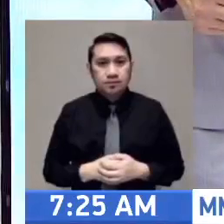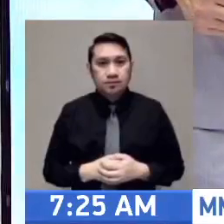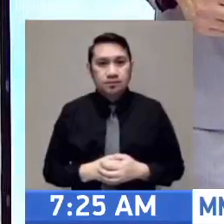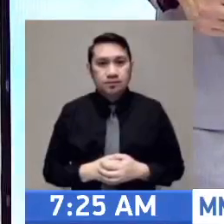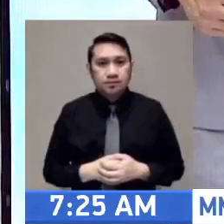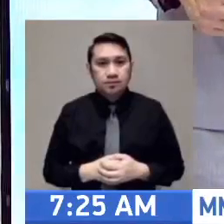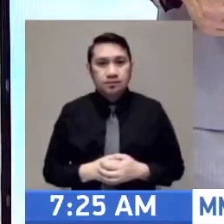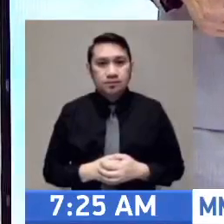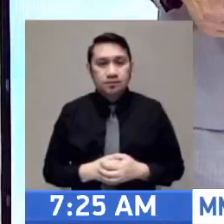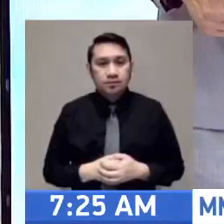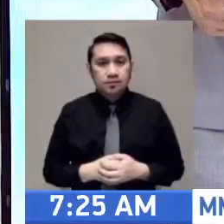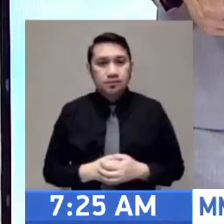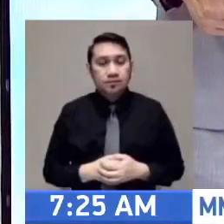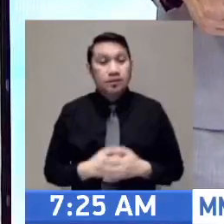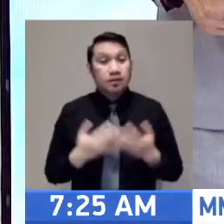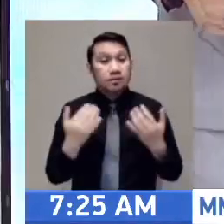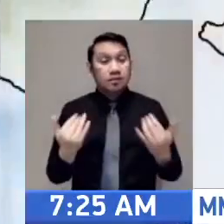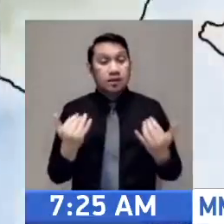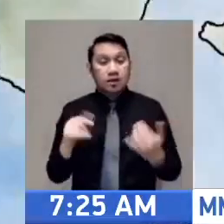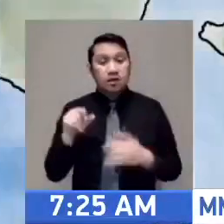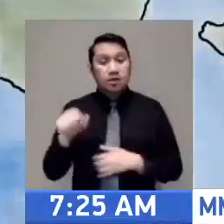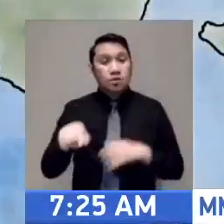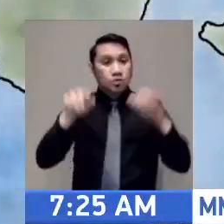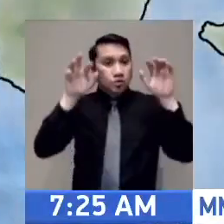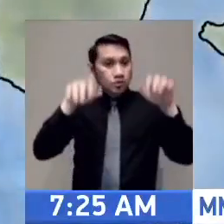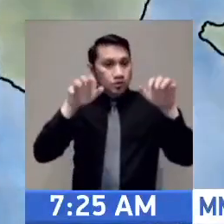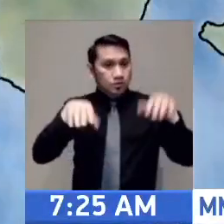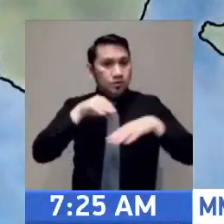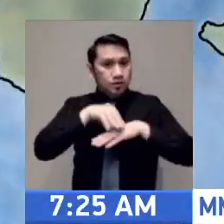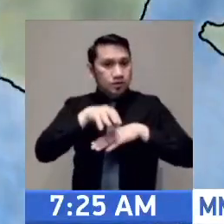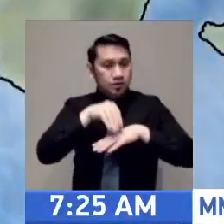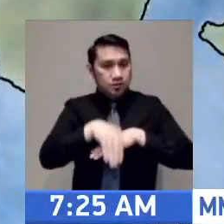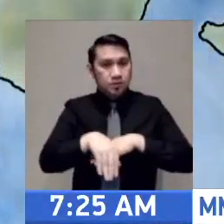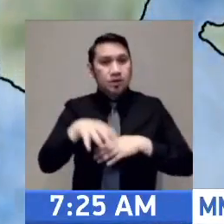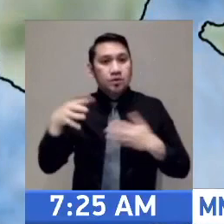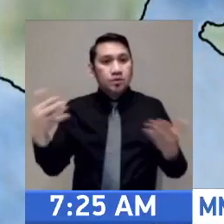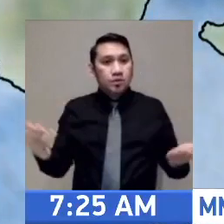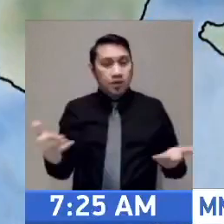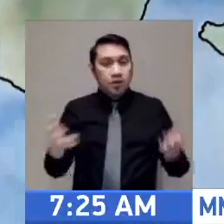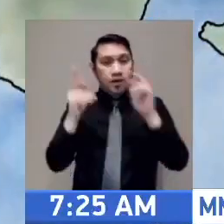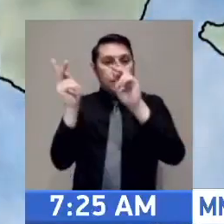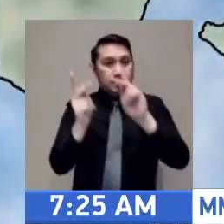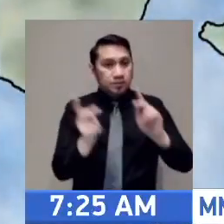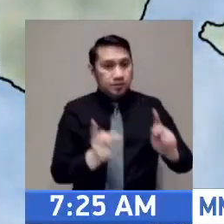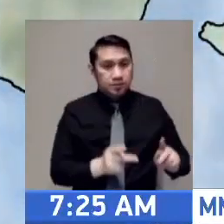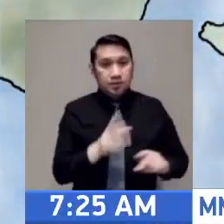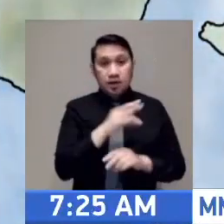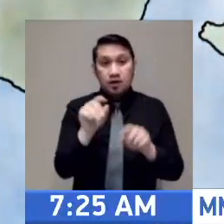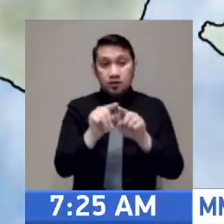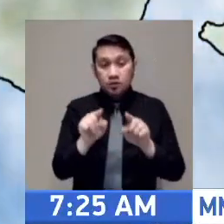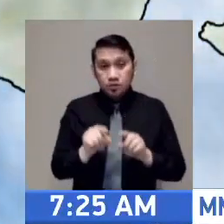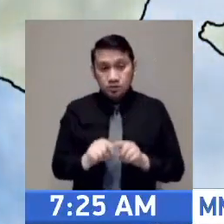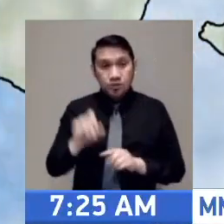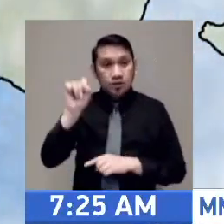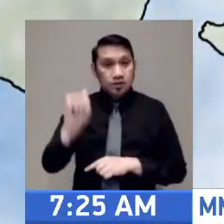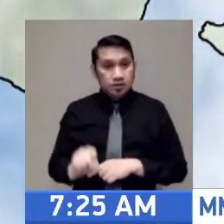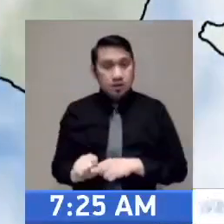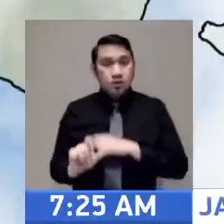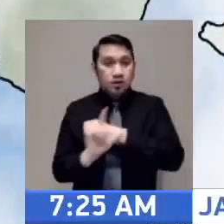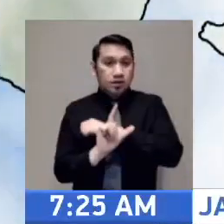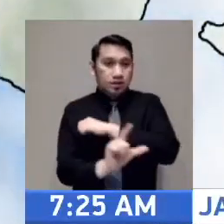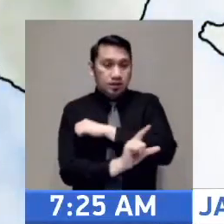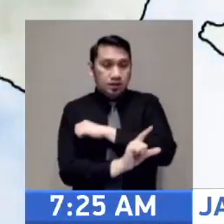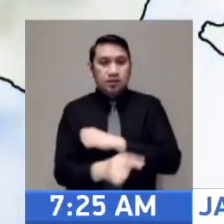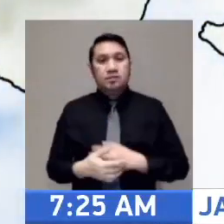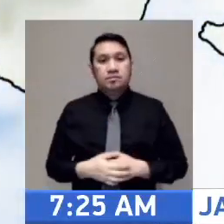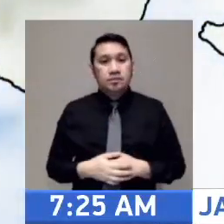Nakataas po ngayon ang rainfall advisory sa Calayan Island sa Palawan at sa southern portion ng Southern Leyte. Ayon sa PAGASA, tatagal ang babala hanggang